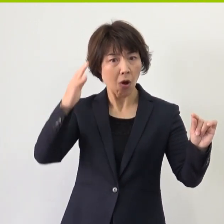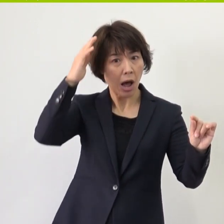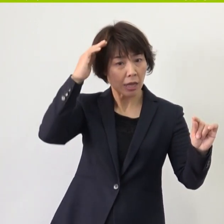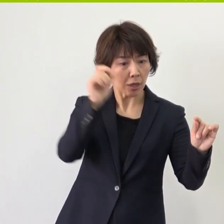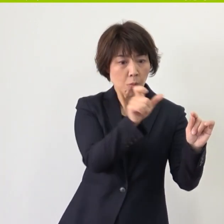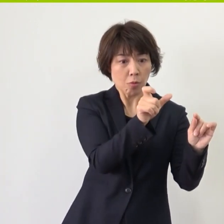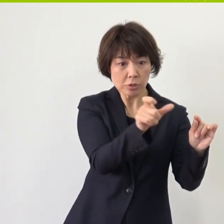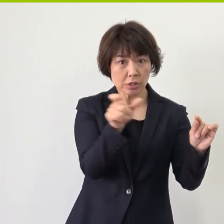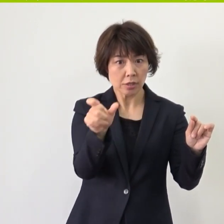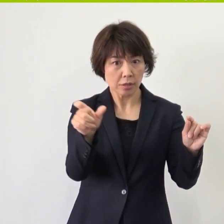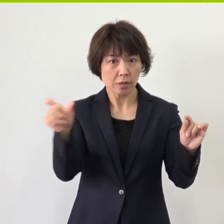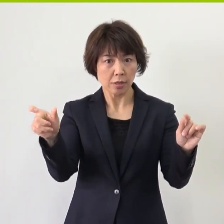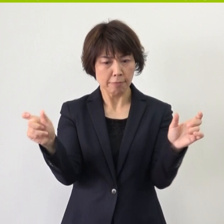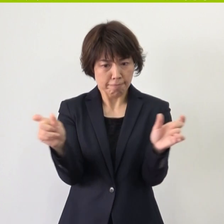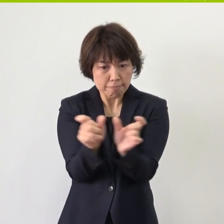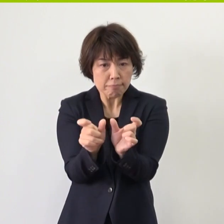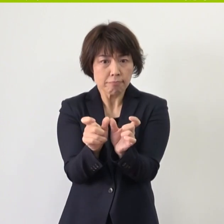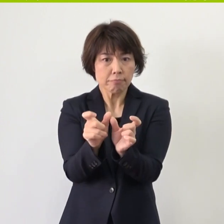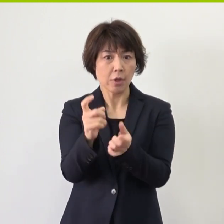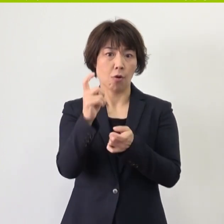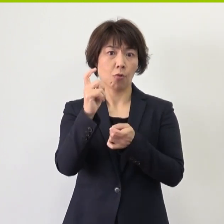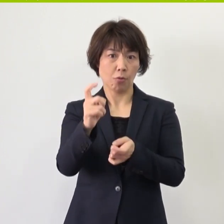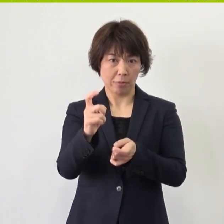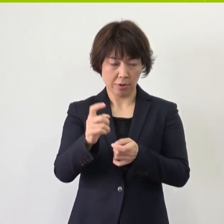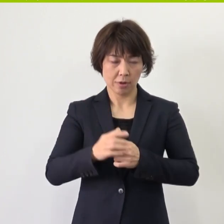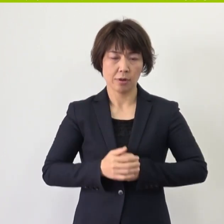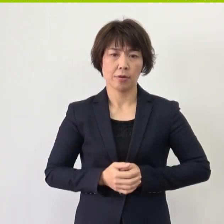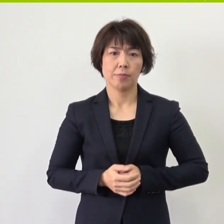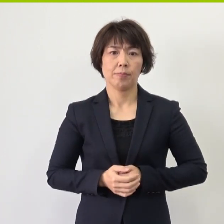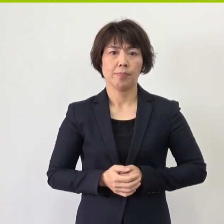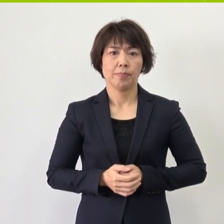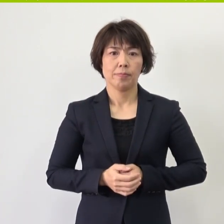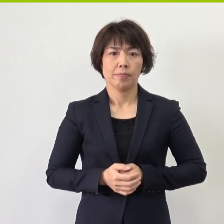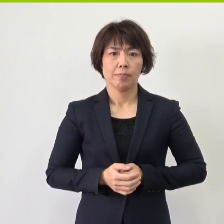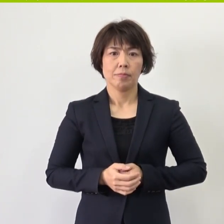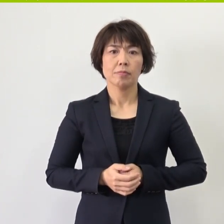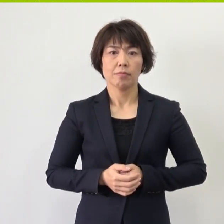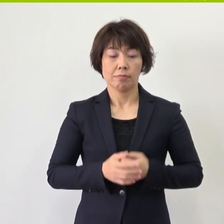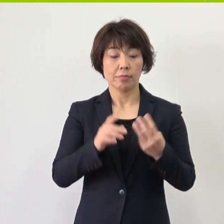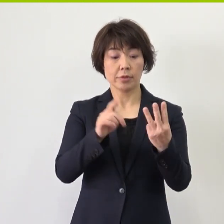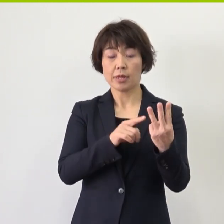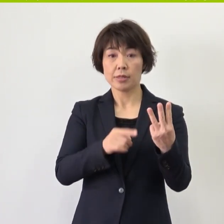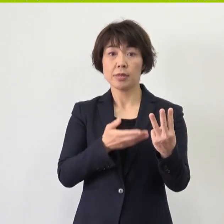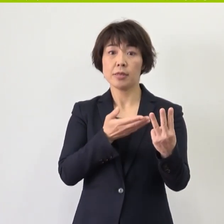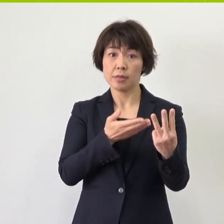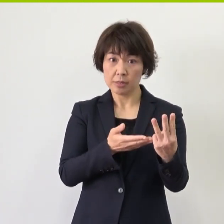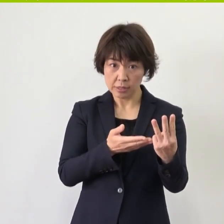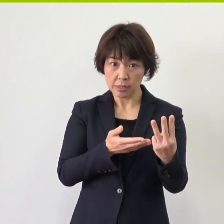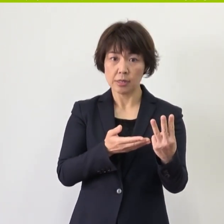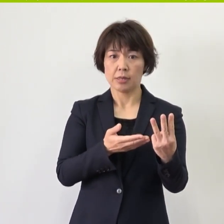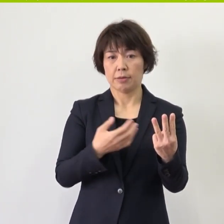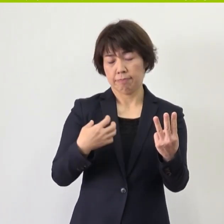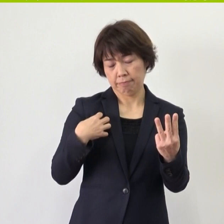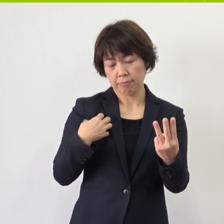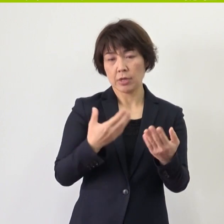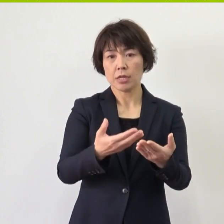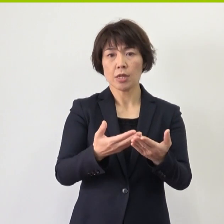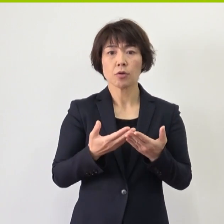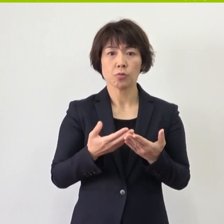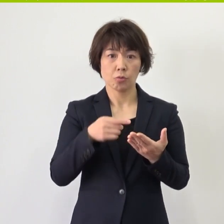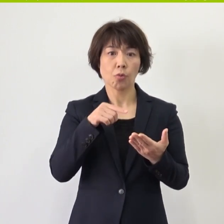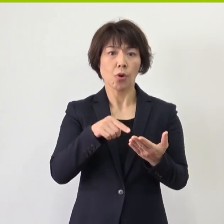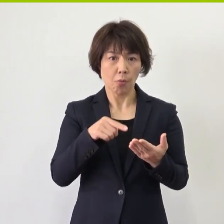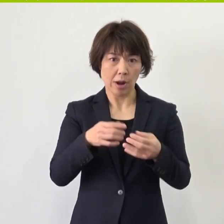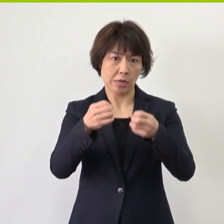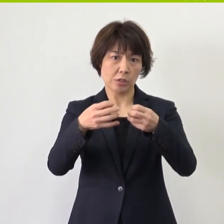の頭文字を取った略称でございます。3人にご就任いただきますことは、